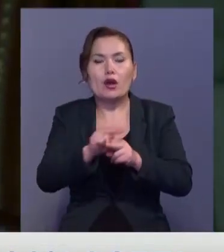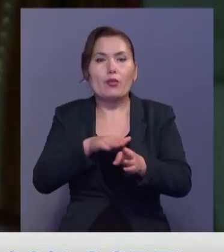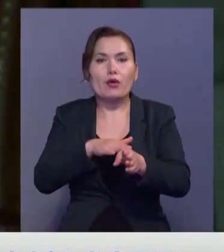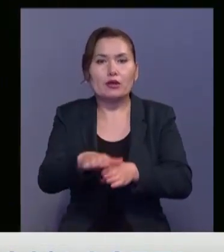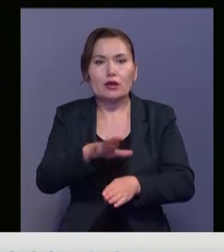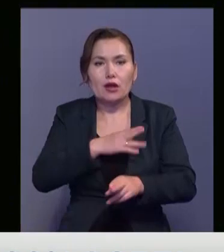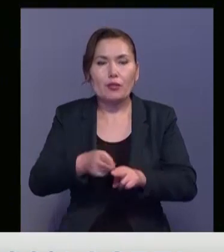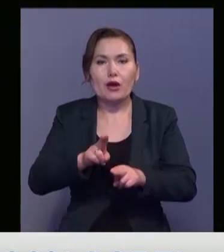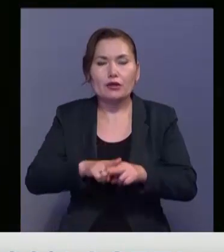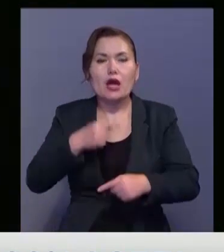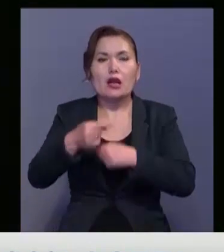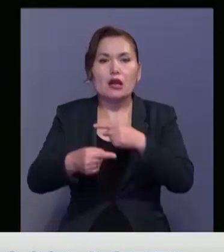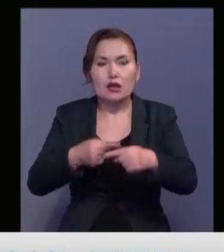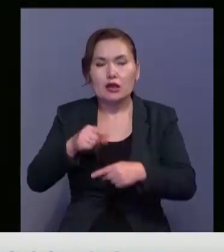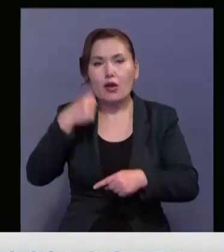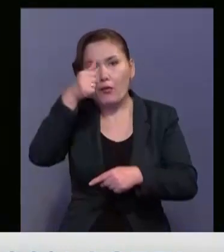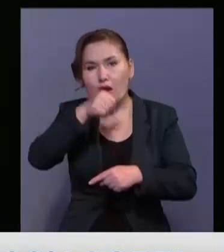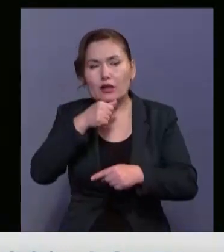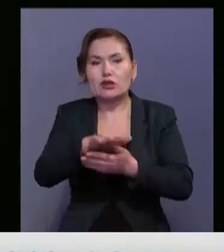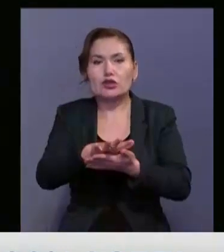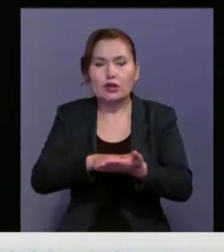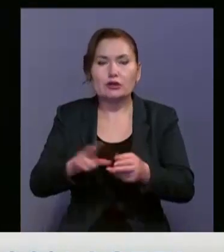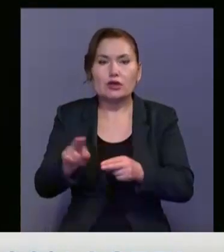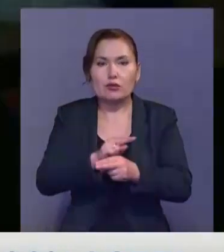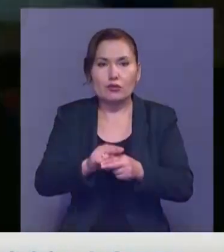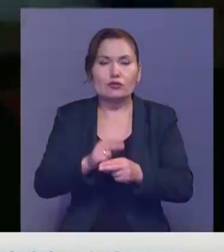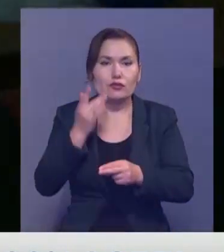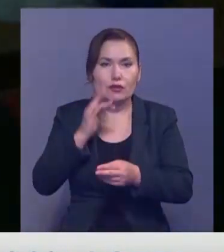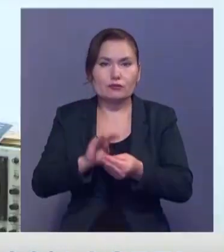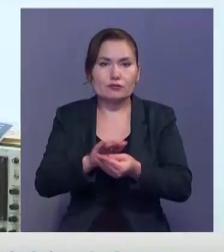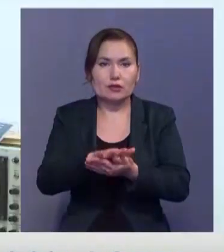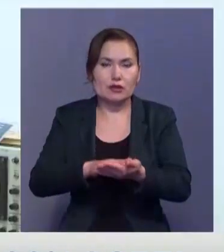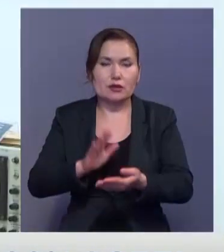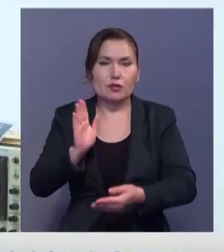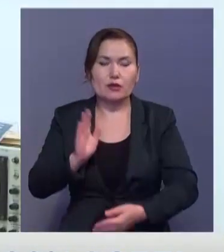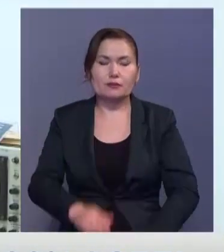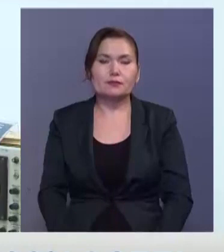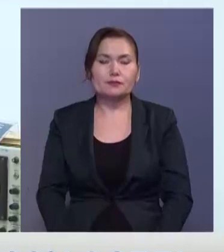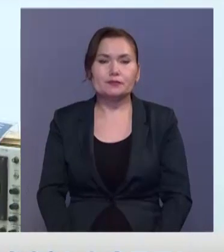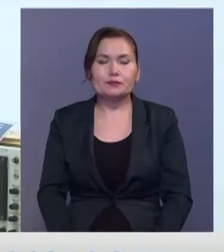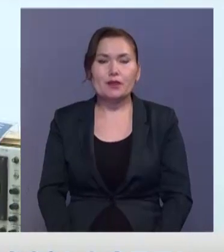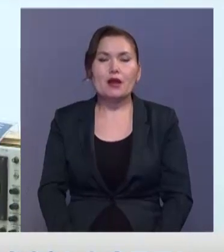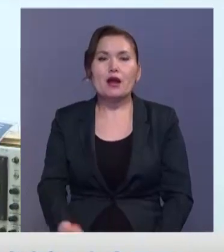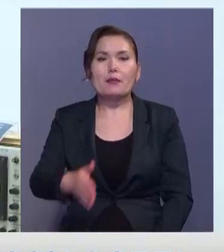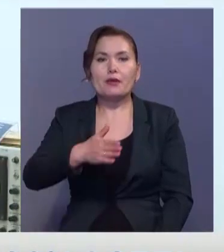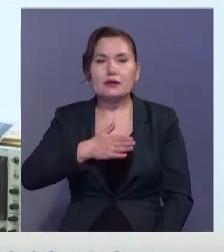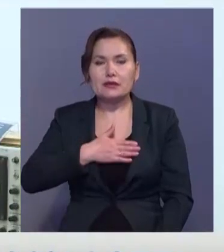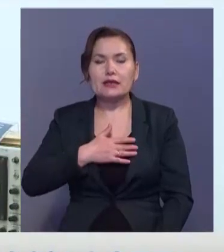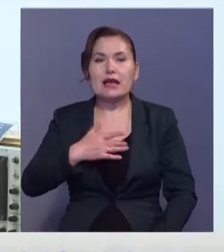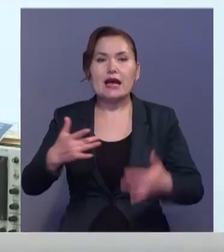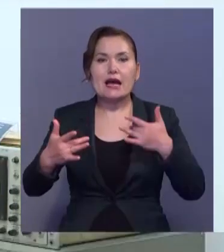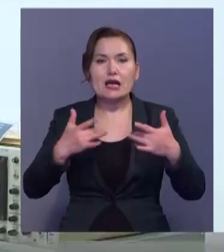жөндеуден өткен. Бұл үрдіс келер жылы да жалғасады. біздің